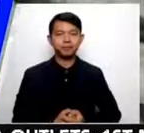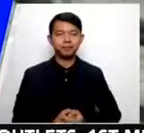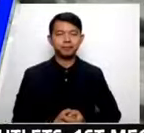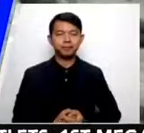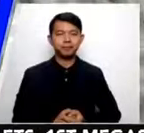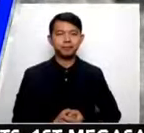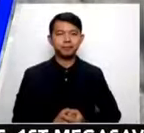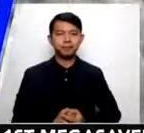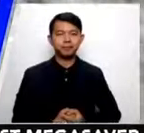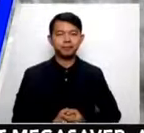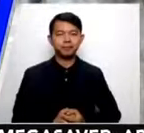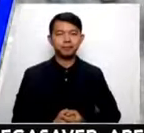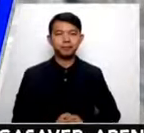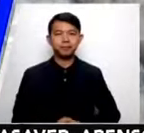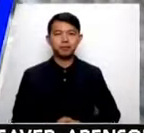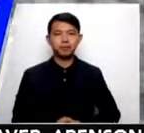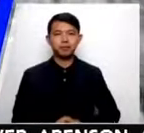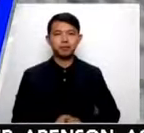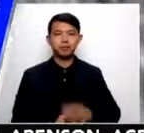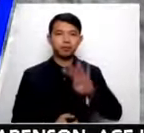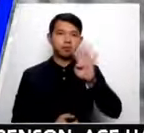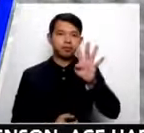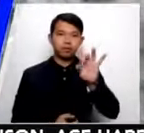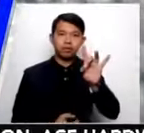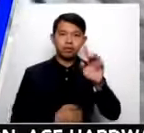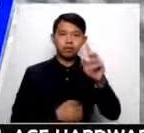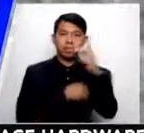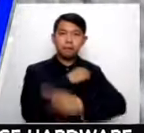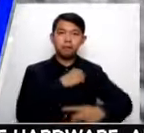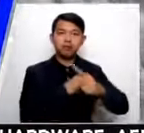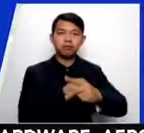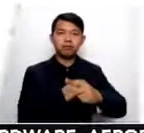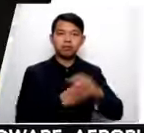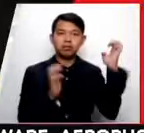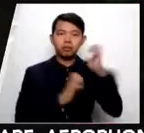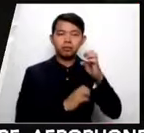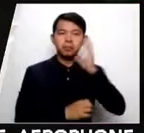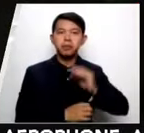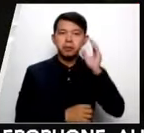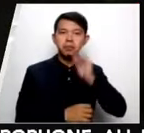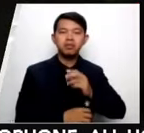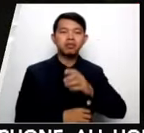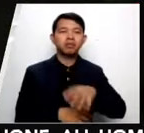48 probinsya tinatayang makararanas ng tagtuyot sa Abril.